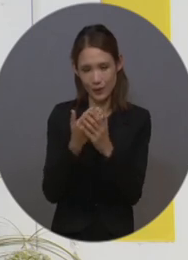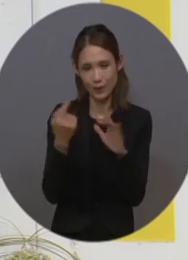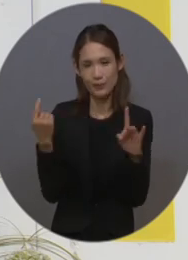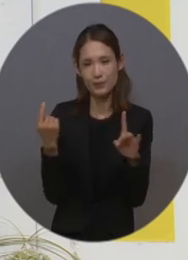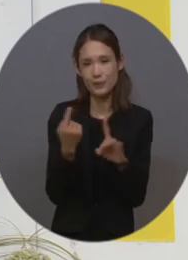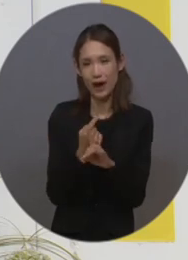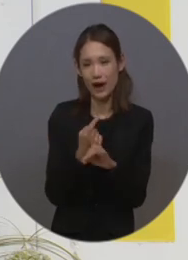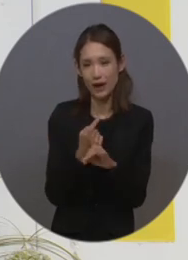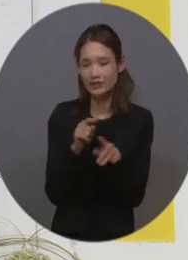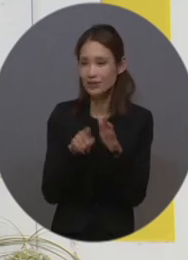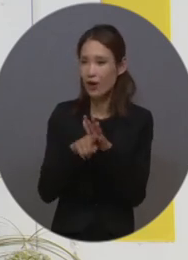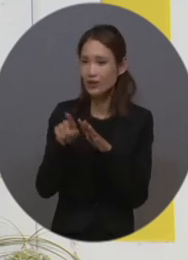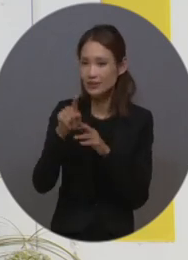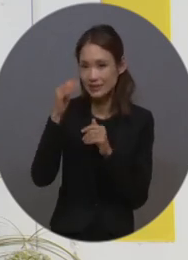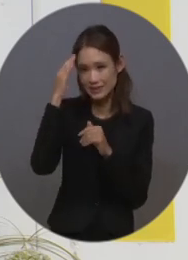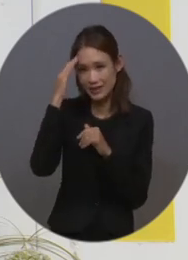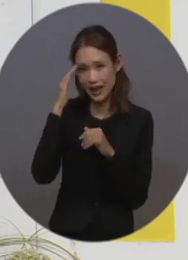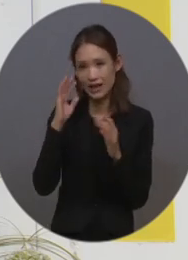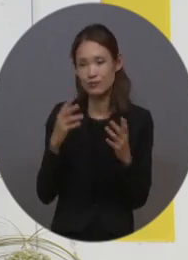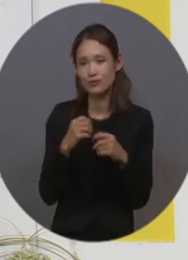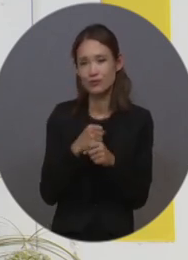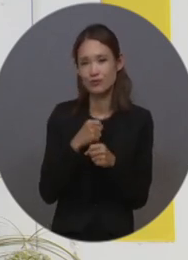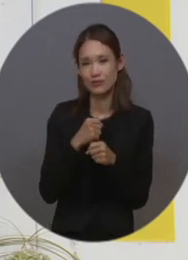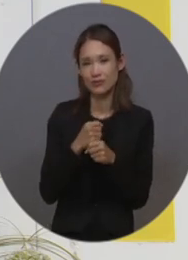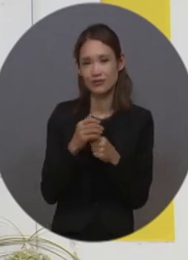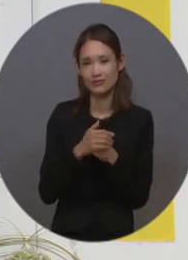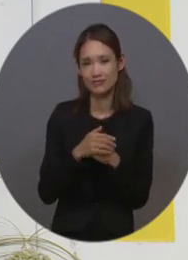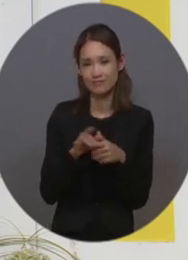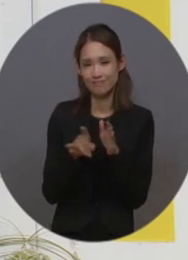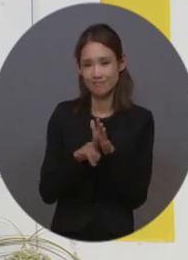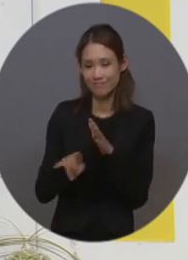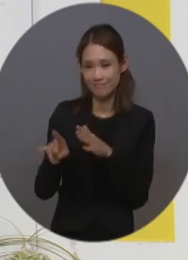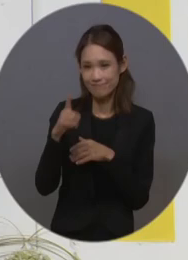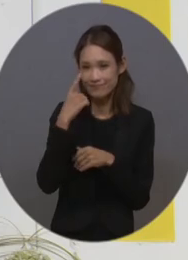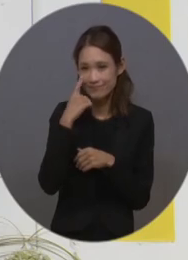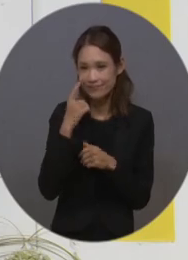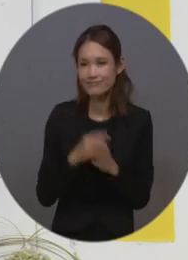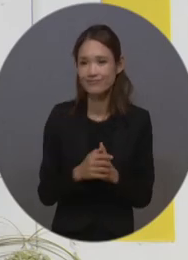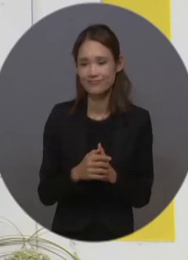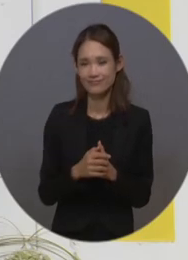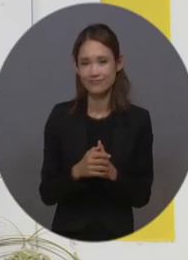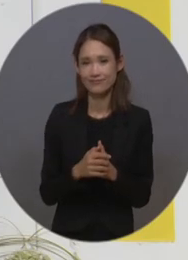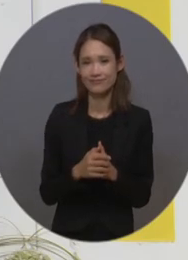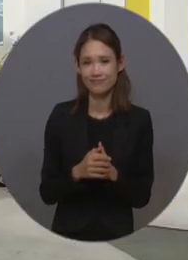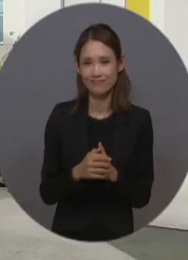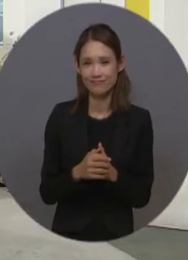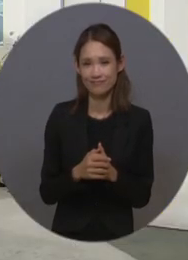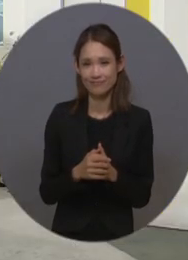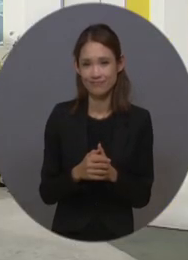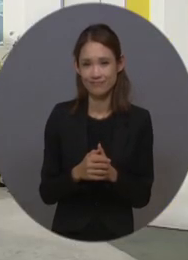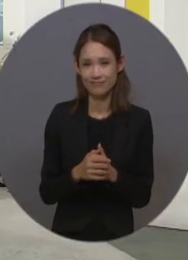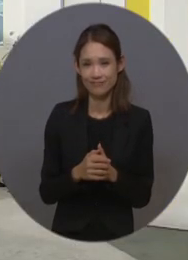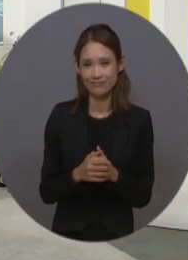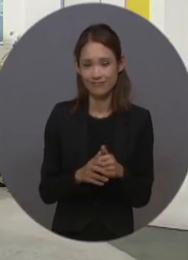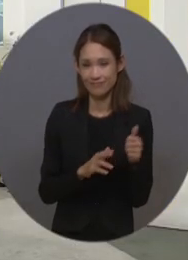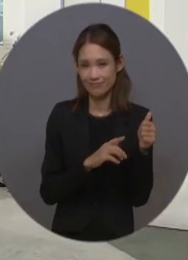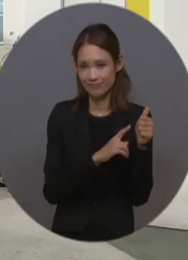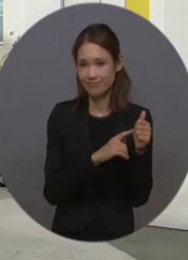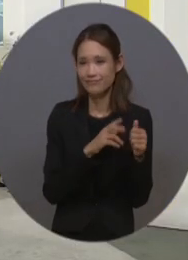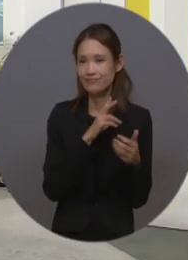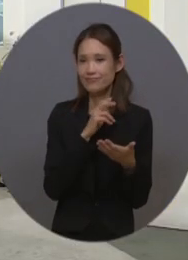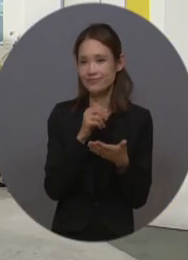좋은 선진 대한민국 만드는데 제가 앞장서겠습니다. 네, 우리 박태진